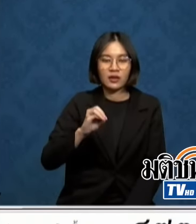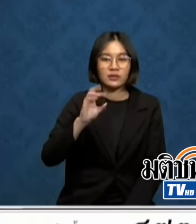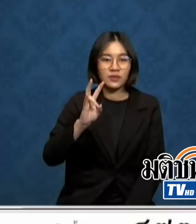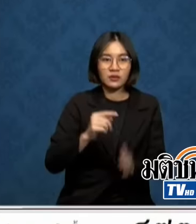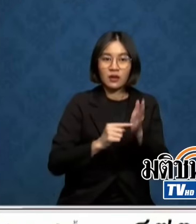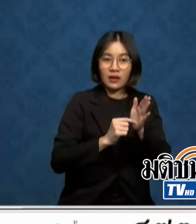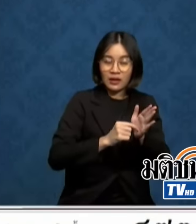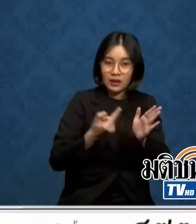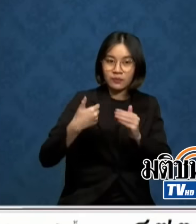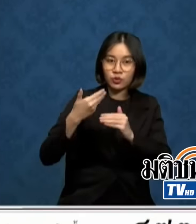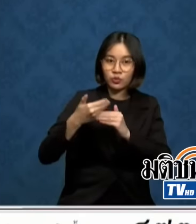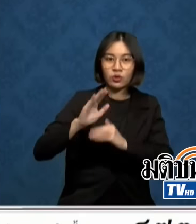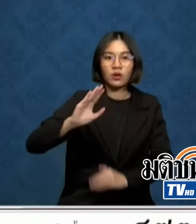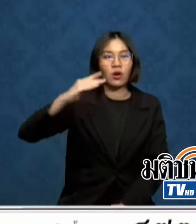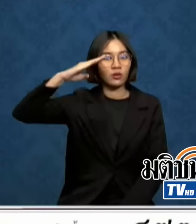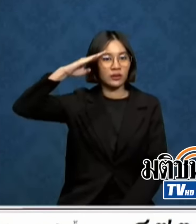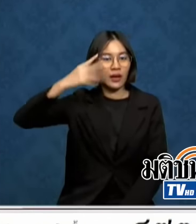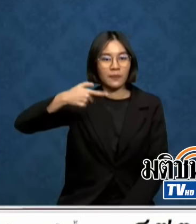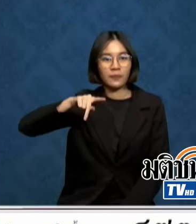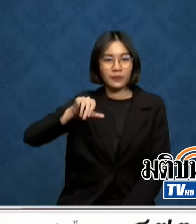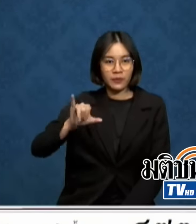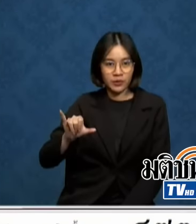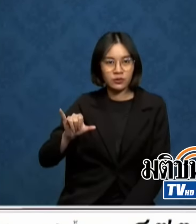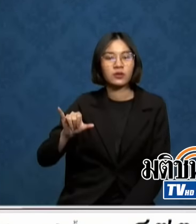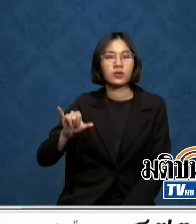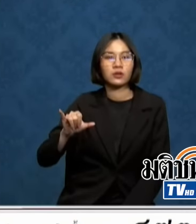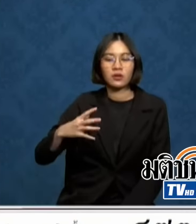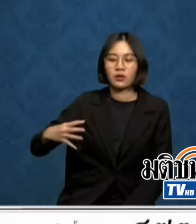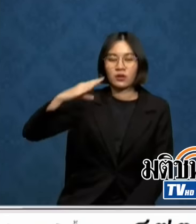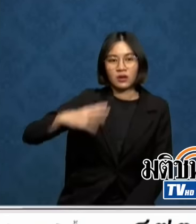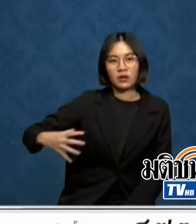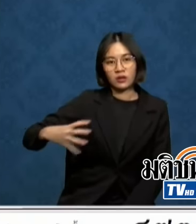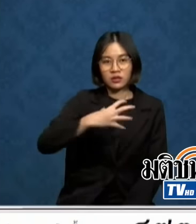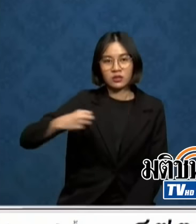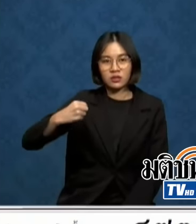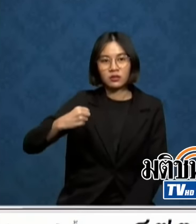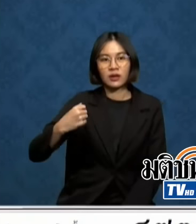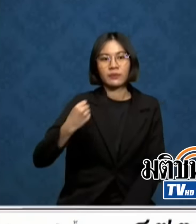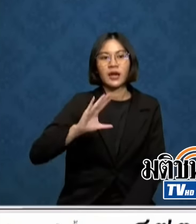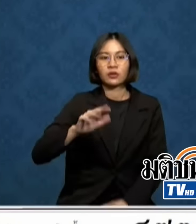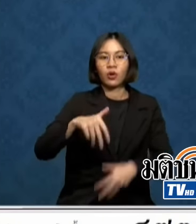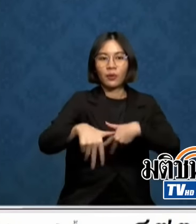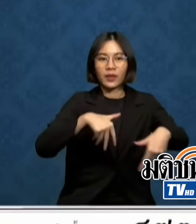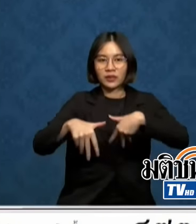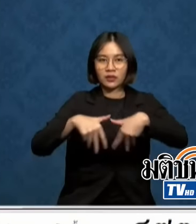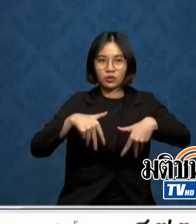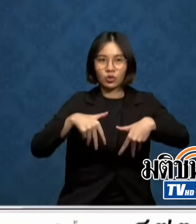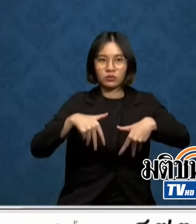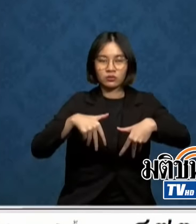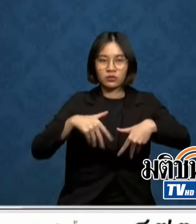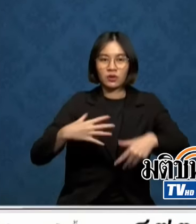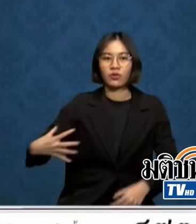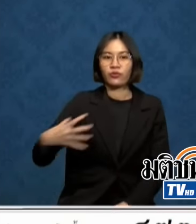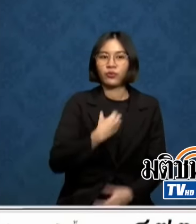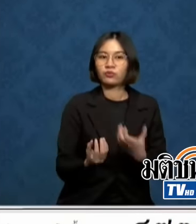2557ของพลเอกประยุทธ์จันทร์โอชาที่ยึดอำนาจสูงสุดสุไปจากปวงชนชาวไทยมาเป็นของ